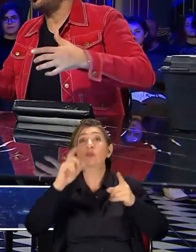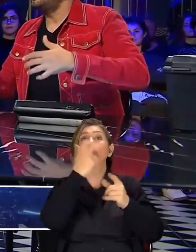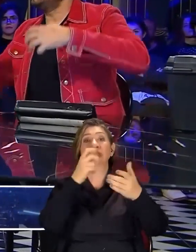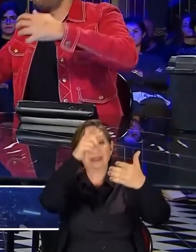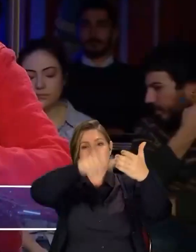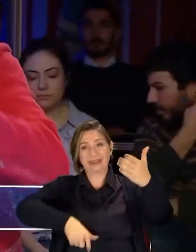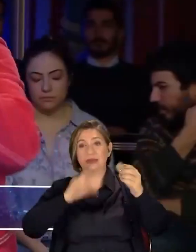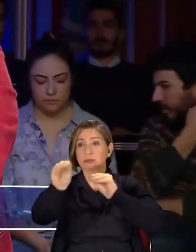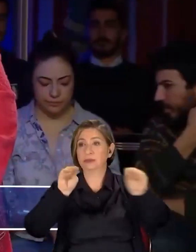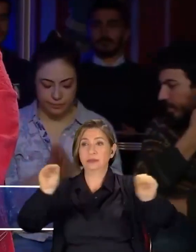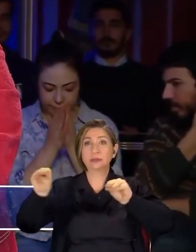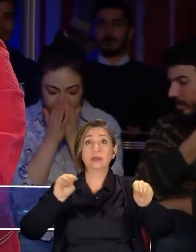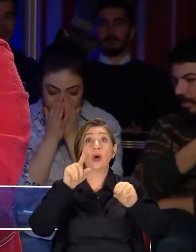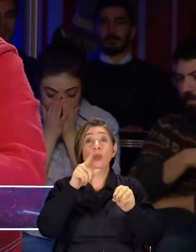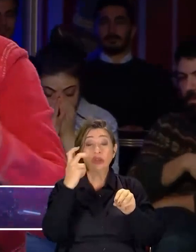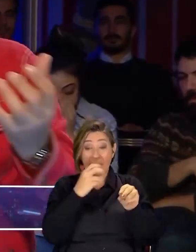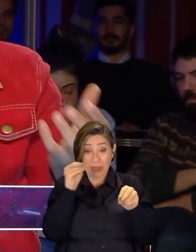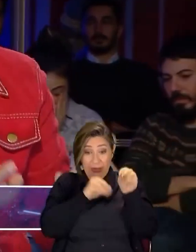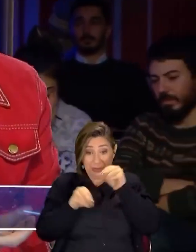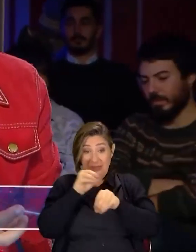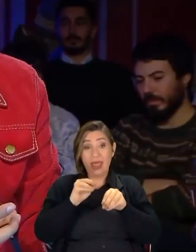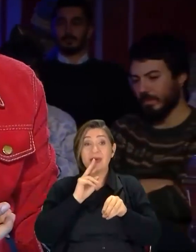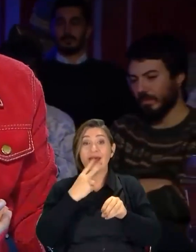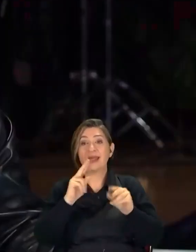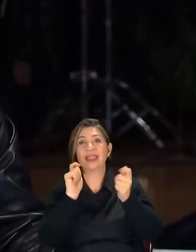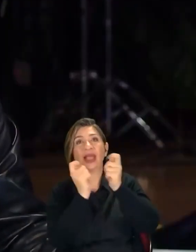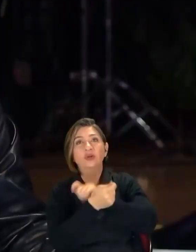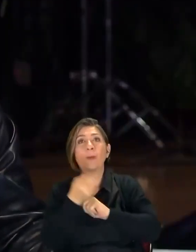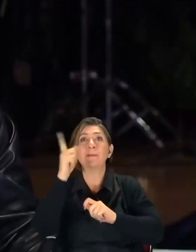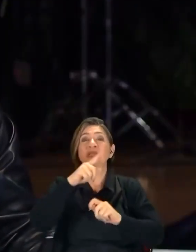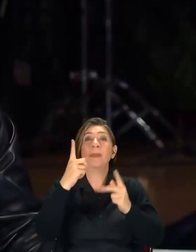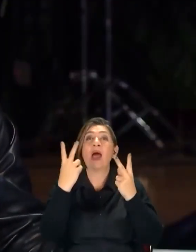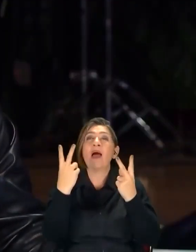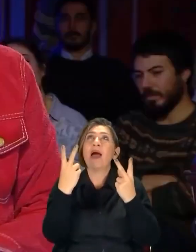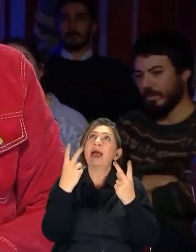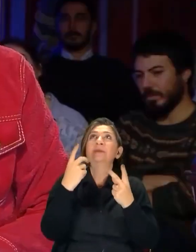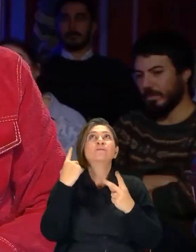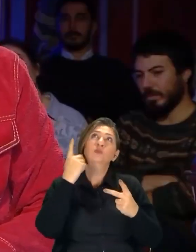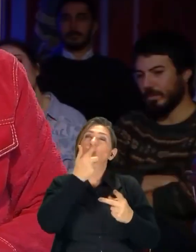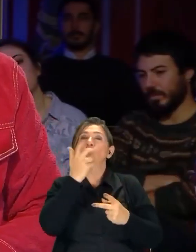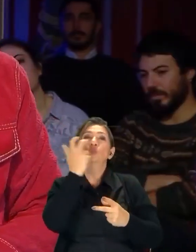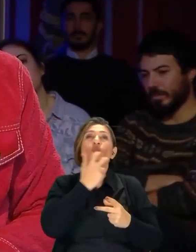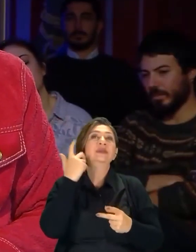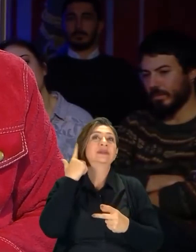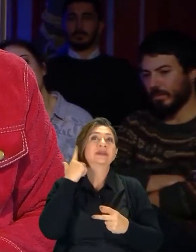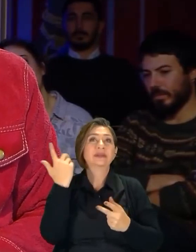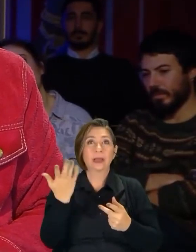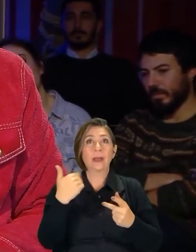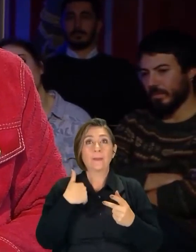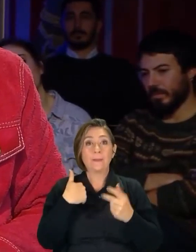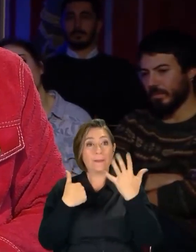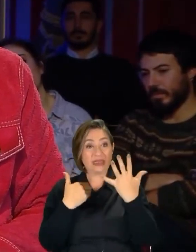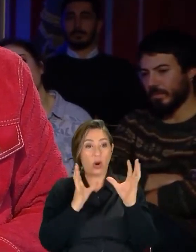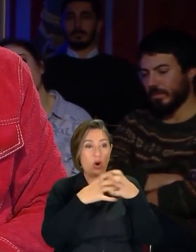Dolayısıyla yaptığın aranj nin işi rengi değişiyor başka bir hal alıyor Tabii benim Batı orkestram da orada oluyor